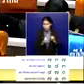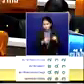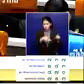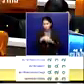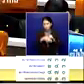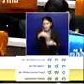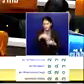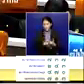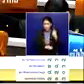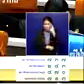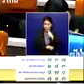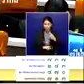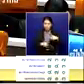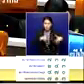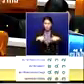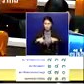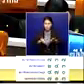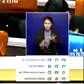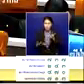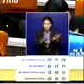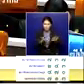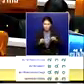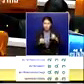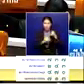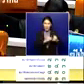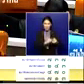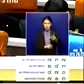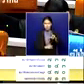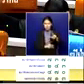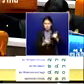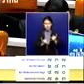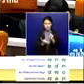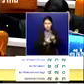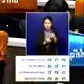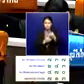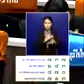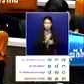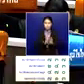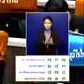ตรงของประชาชนให้มันจบที่รุ่นของเราค่ะขอบคุณมากค่ะ